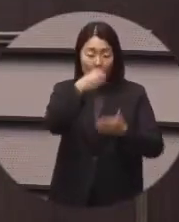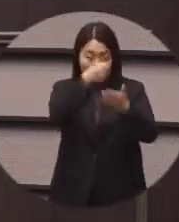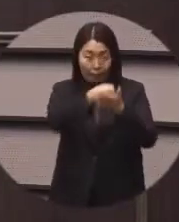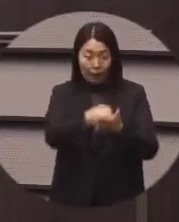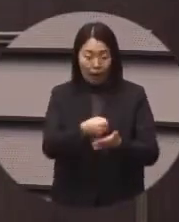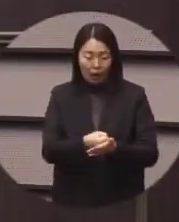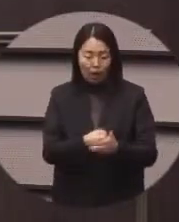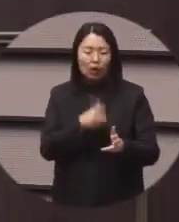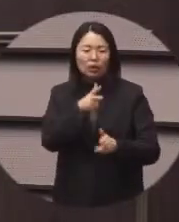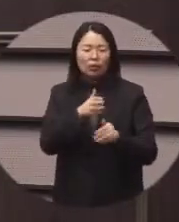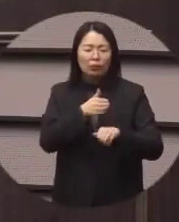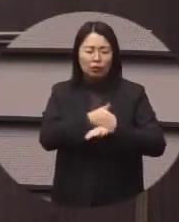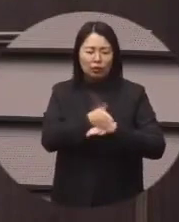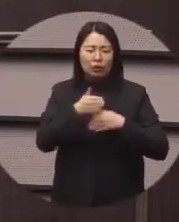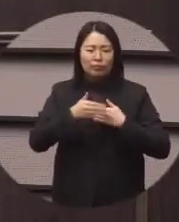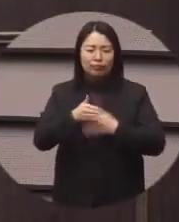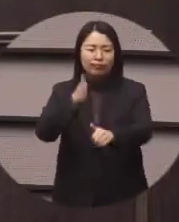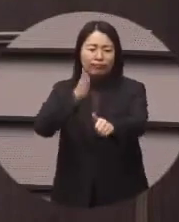추진해 주시길 바랍니다.